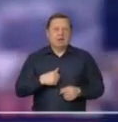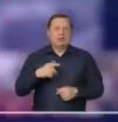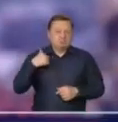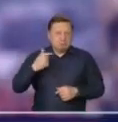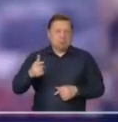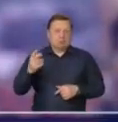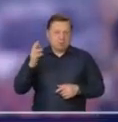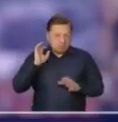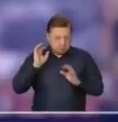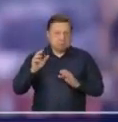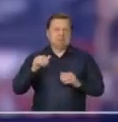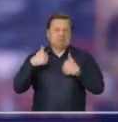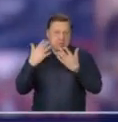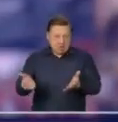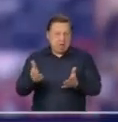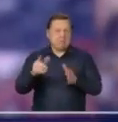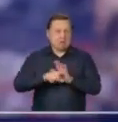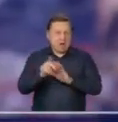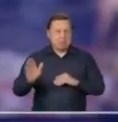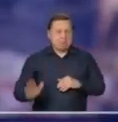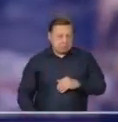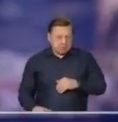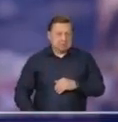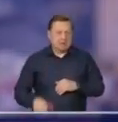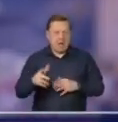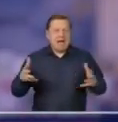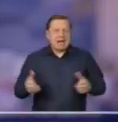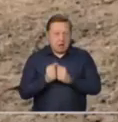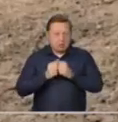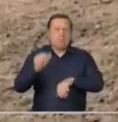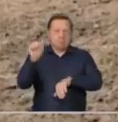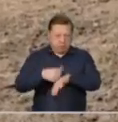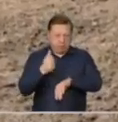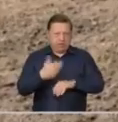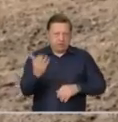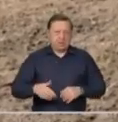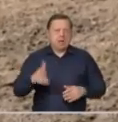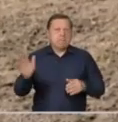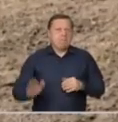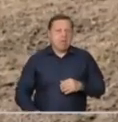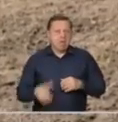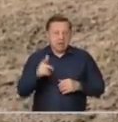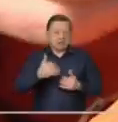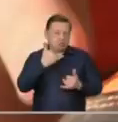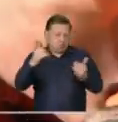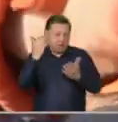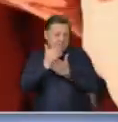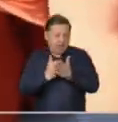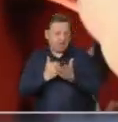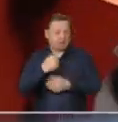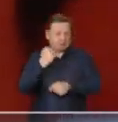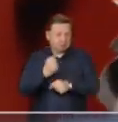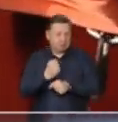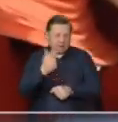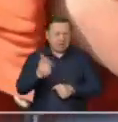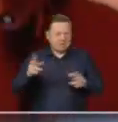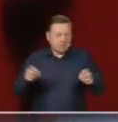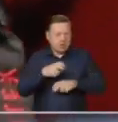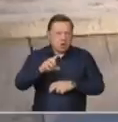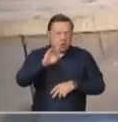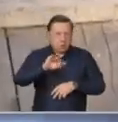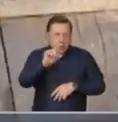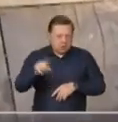buty, które mają chronić ich łapy w czasie akcji ratunkowych. Psy ratownicze pracują w różnych warunkach. Zdarza się, że szukają ludzi w gruzowisku,